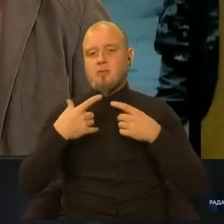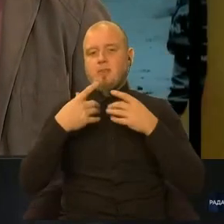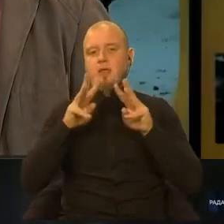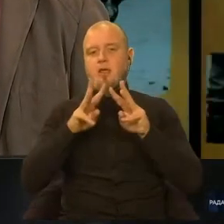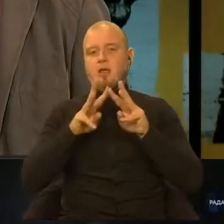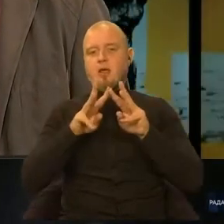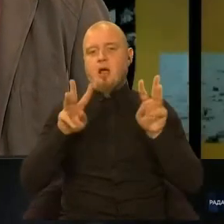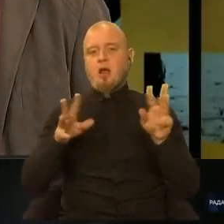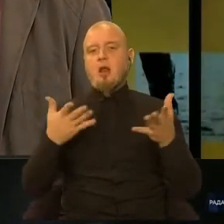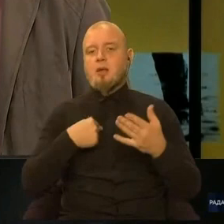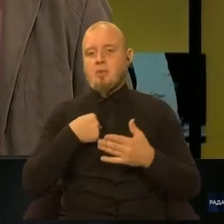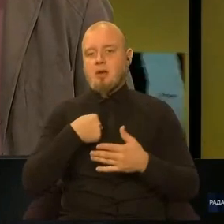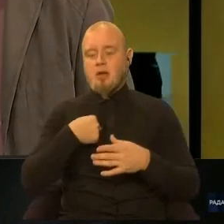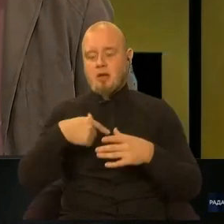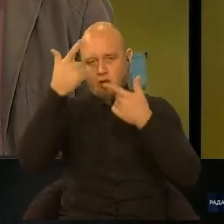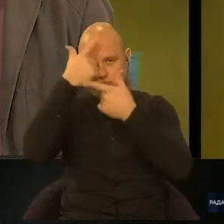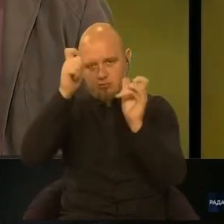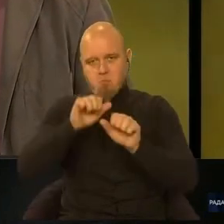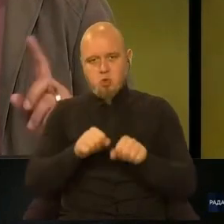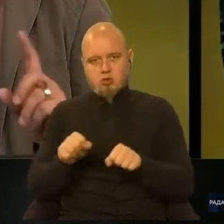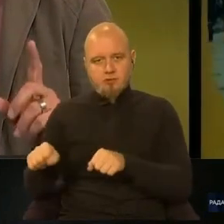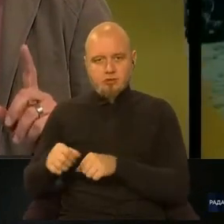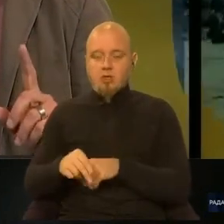транслюємо можливості?